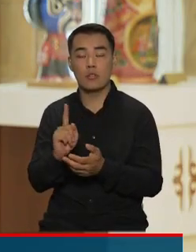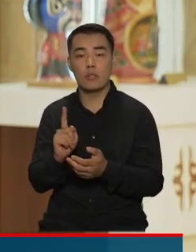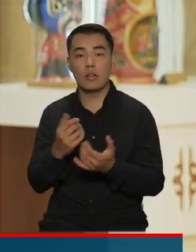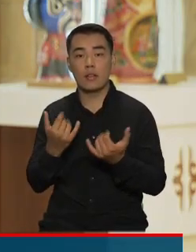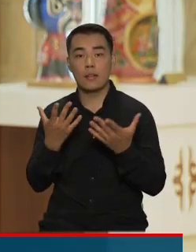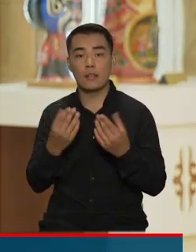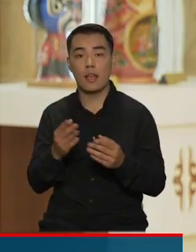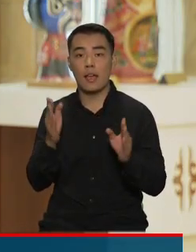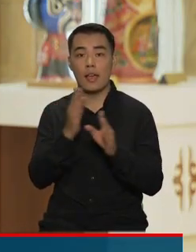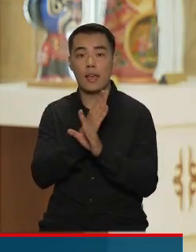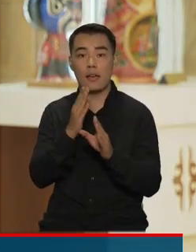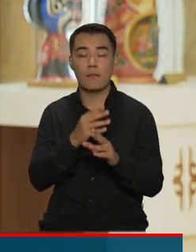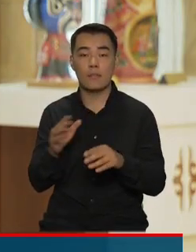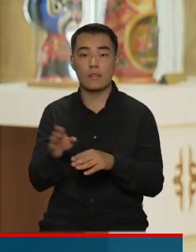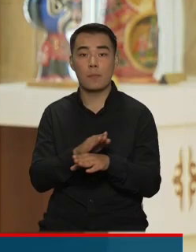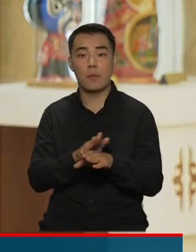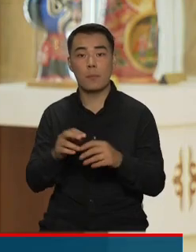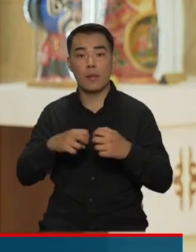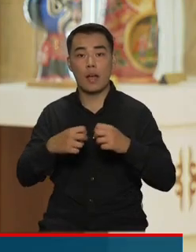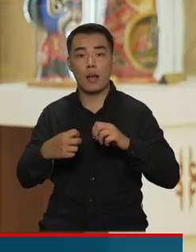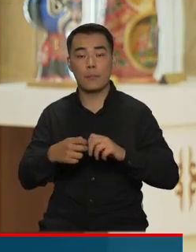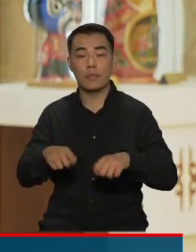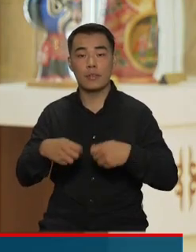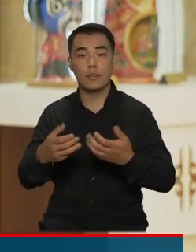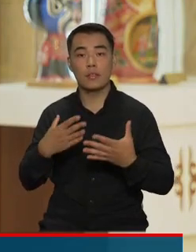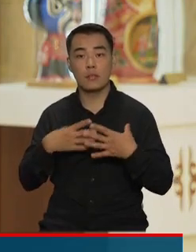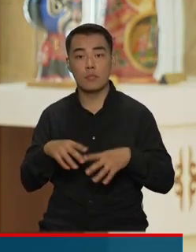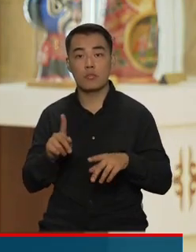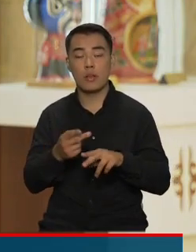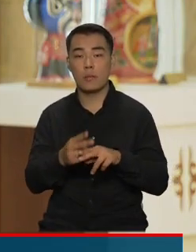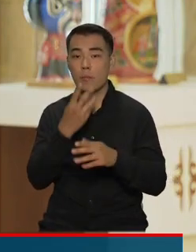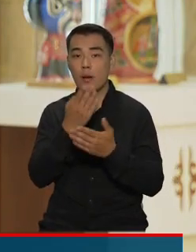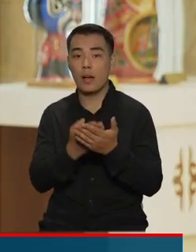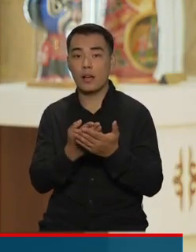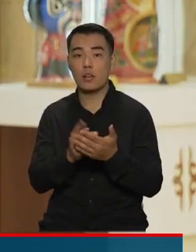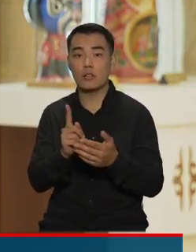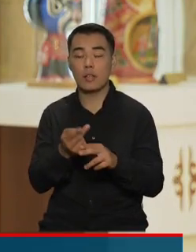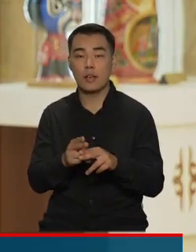бүгін экокодекста бәрі мәселелер белгіленген, тек соны іске асыру үшін